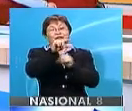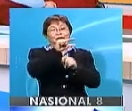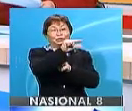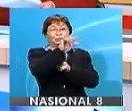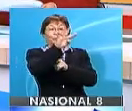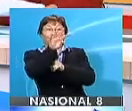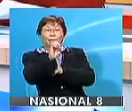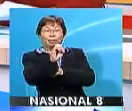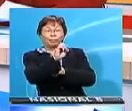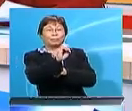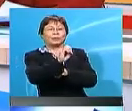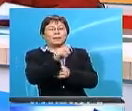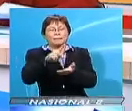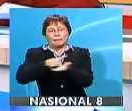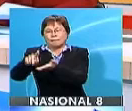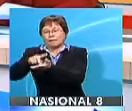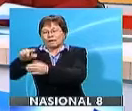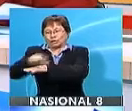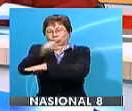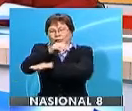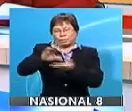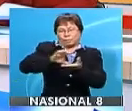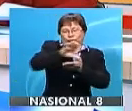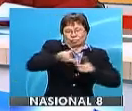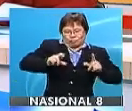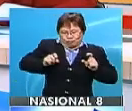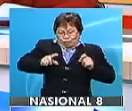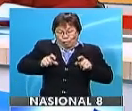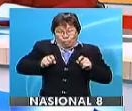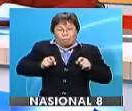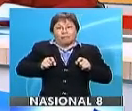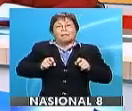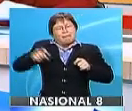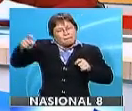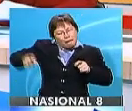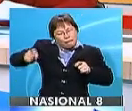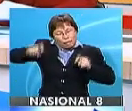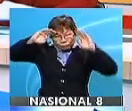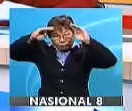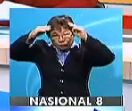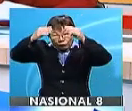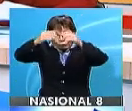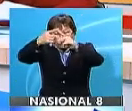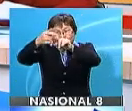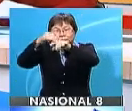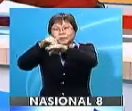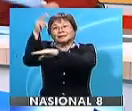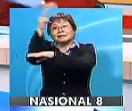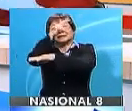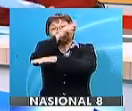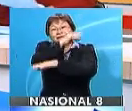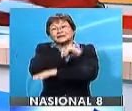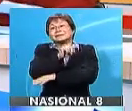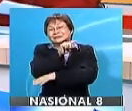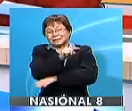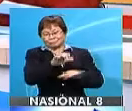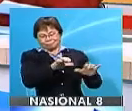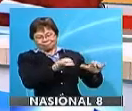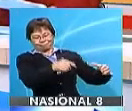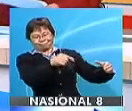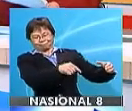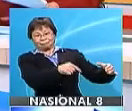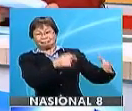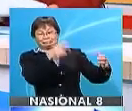adalah tuncang kepada perbelanjaan penggunaan dan pelaburan swasta yang memerlukan fokus daripada kerajaan dan merupakan satu kumpulan